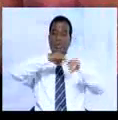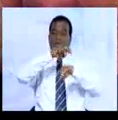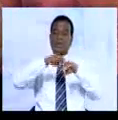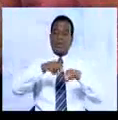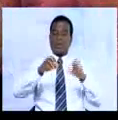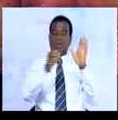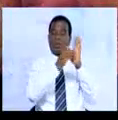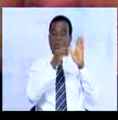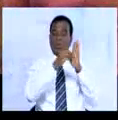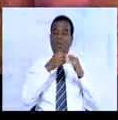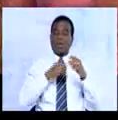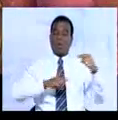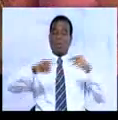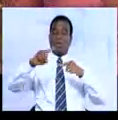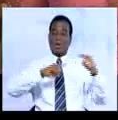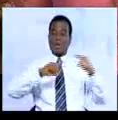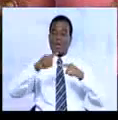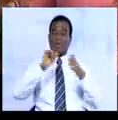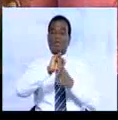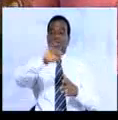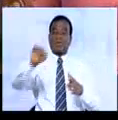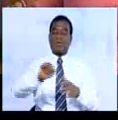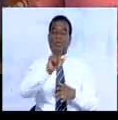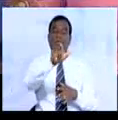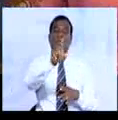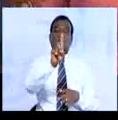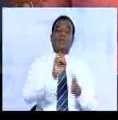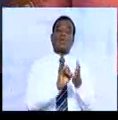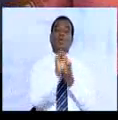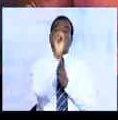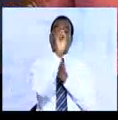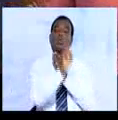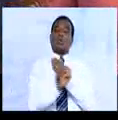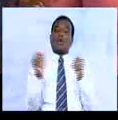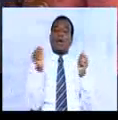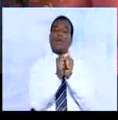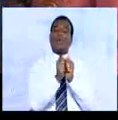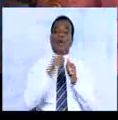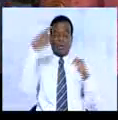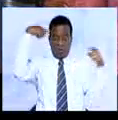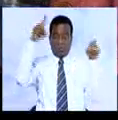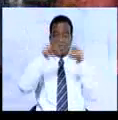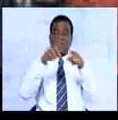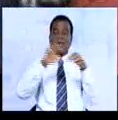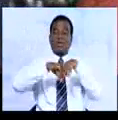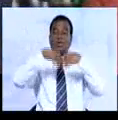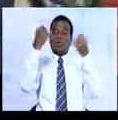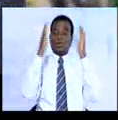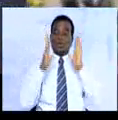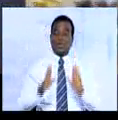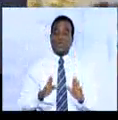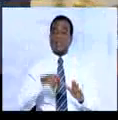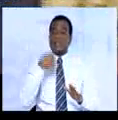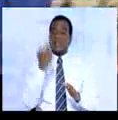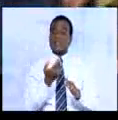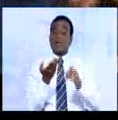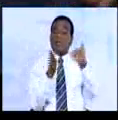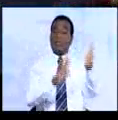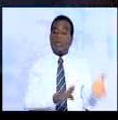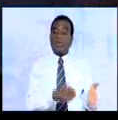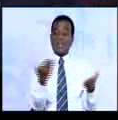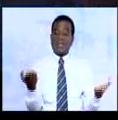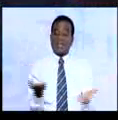Alassane Ouattara a échangé ce jeudi 21 octobre avec le frère de Jean-Hélène, qu'accompagnait l'ambassadeur de France en